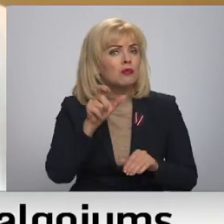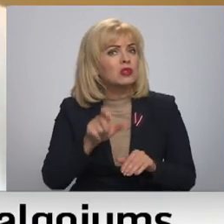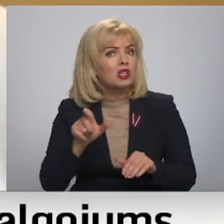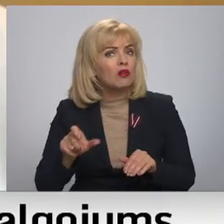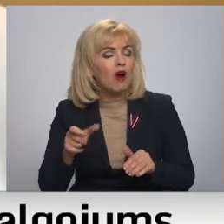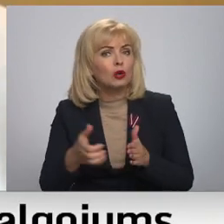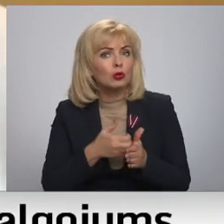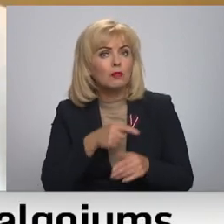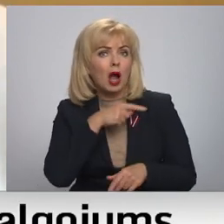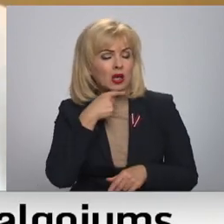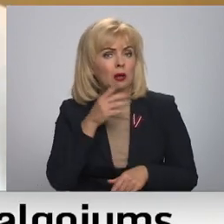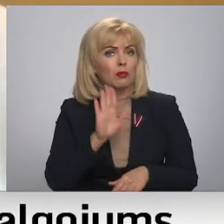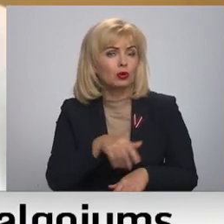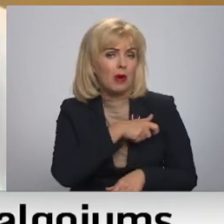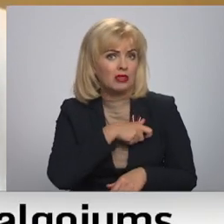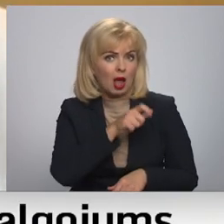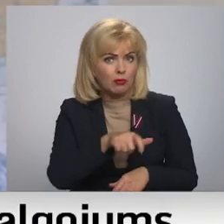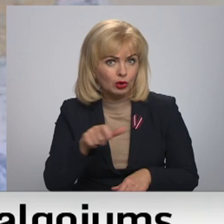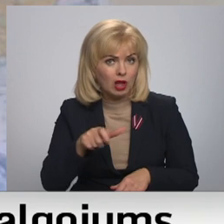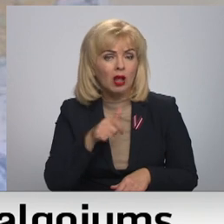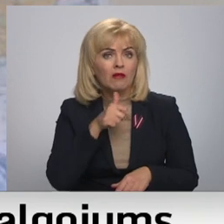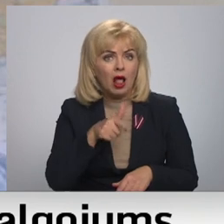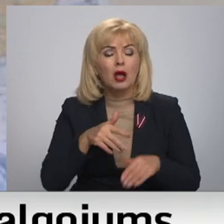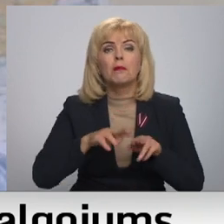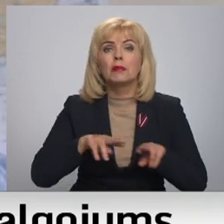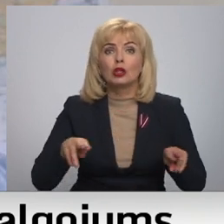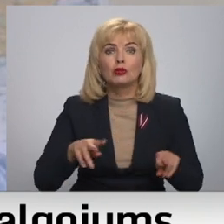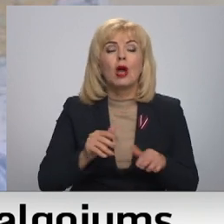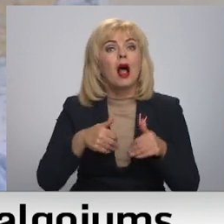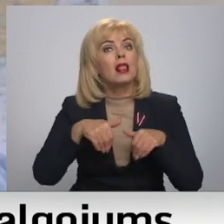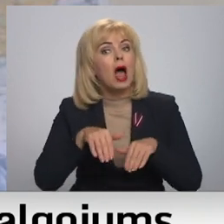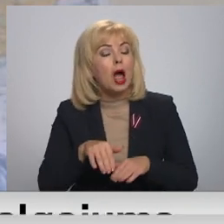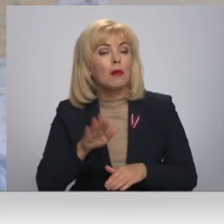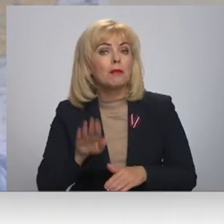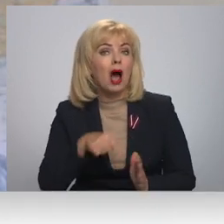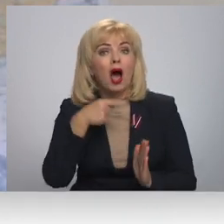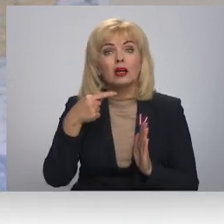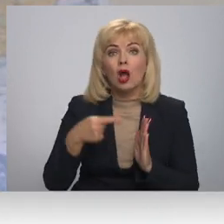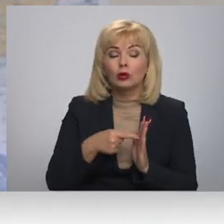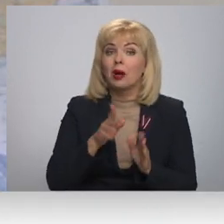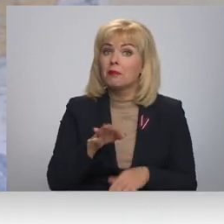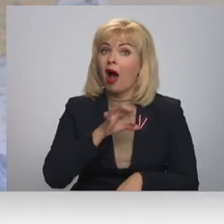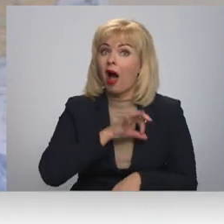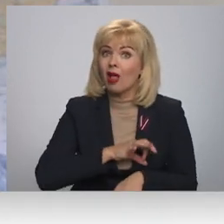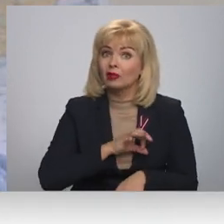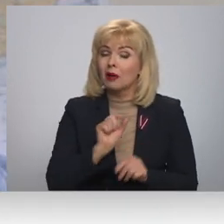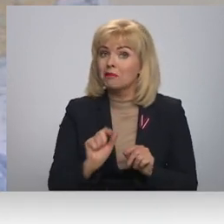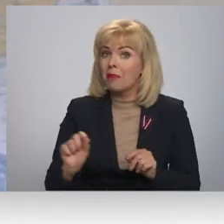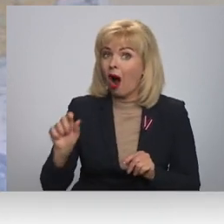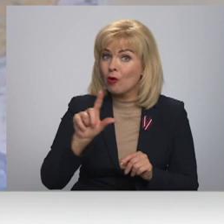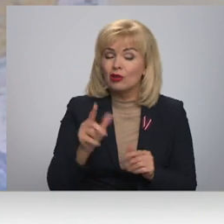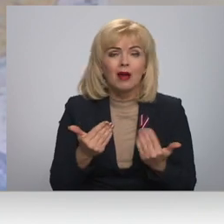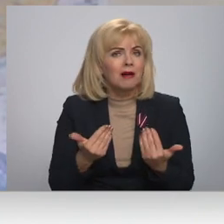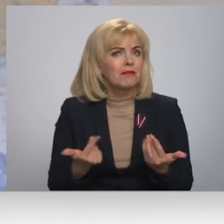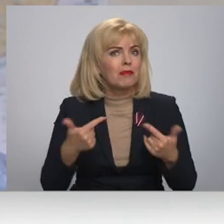kas vēlas kļūst par deputātiem, vēlas kļūst par ministriem. Lemt jautājumu par atalgojuma paaugstināšanu